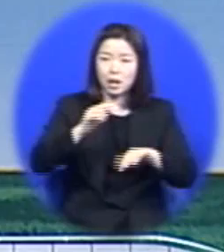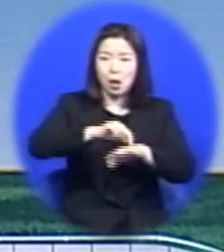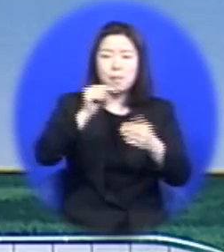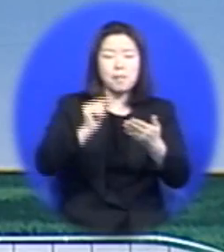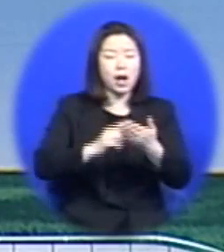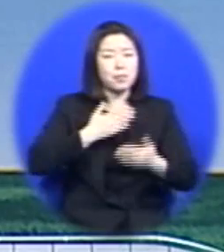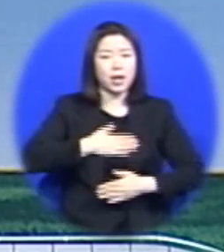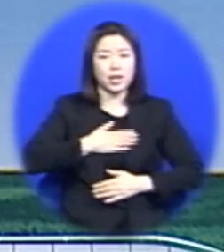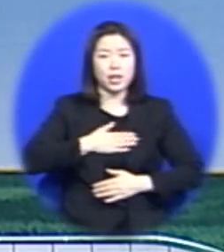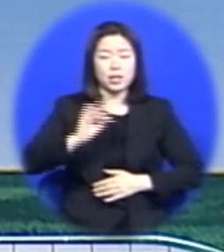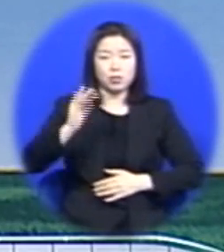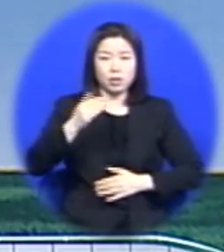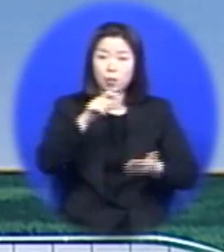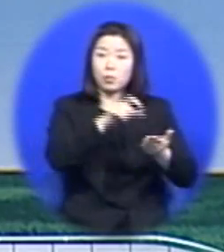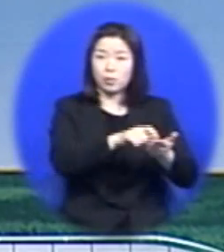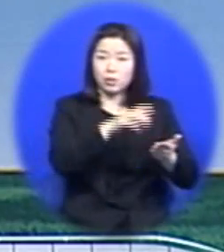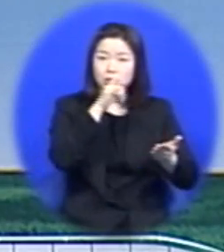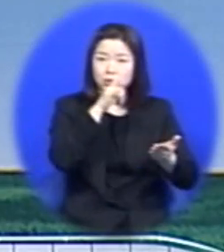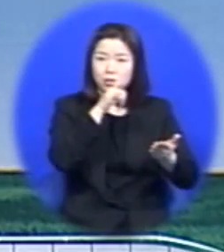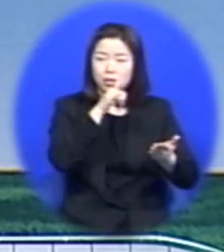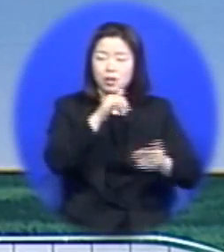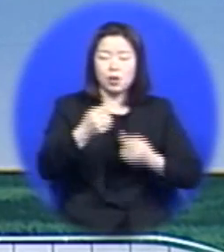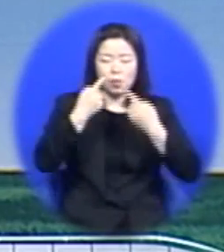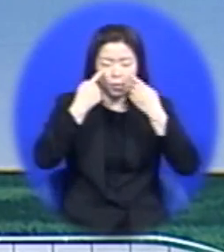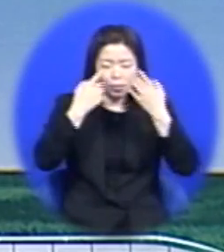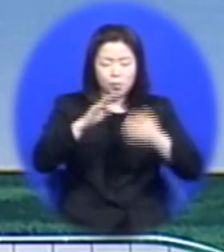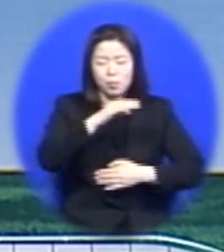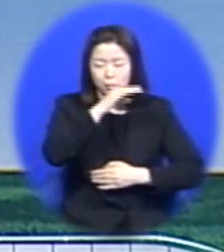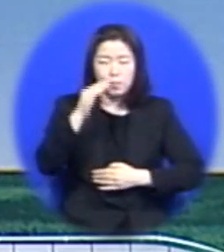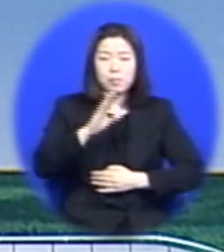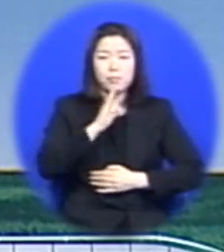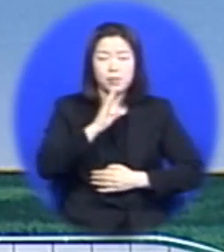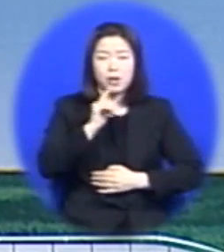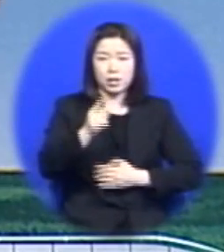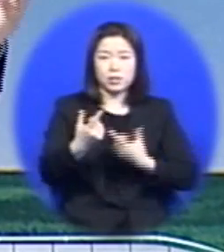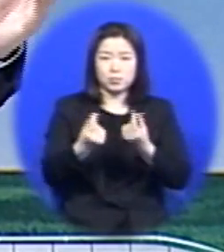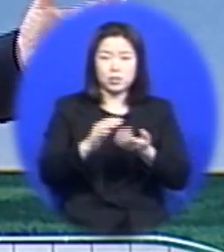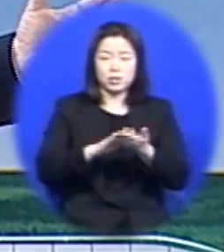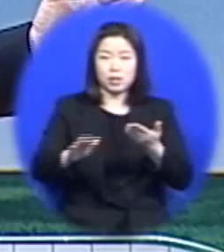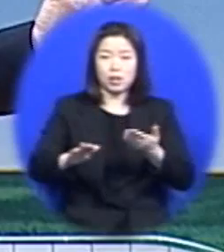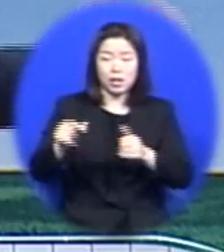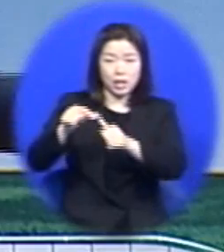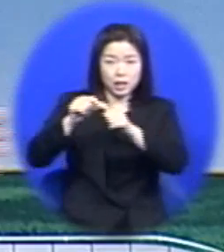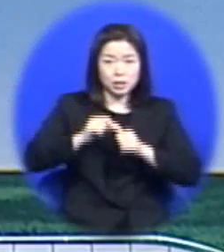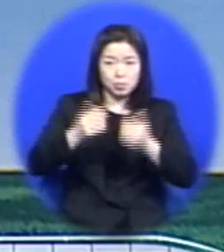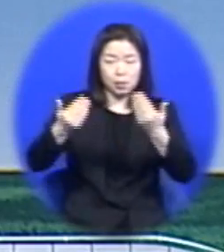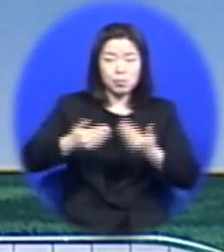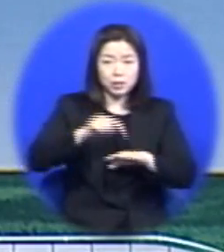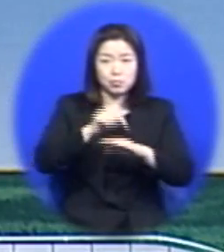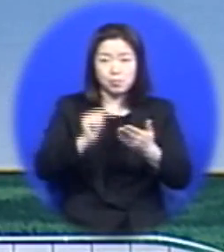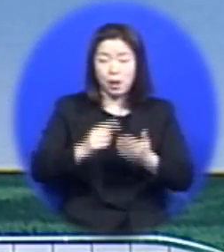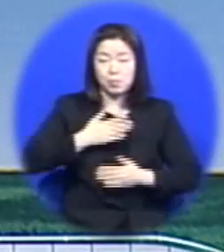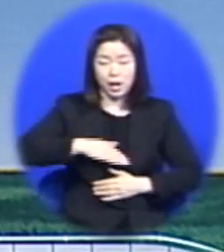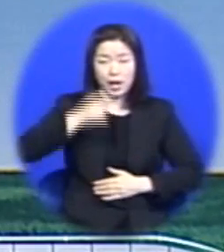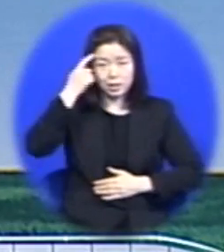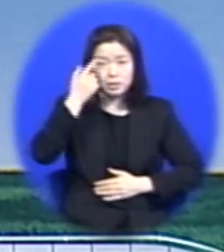한다. 그건 정확한 이야기입니다. 여러분, 입양을 받은 심정을 아십니까?